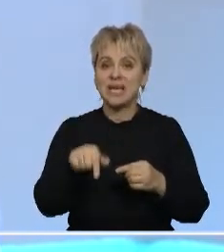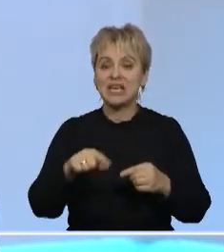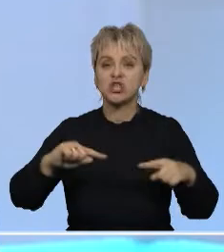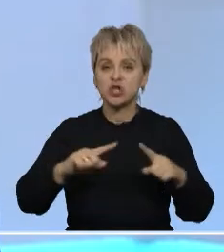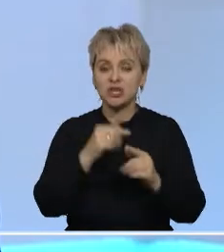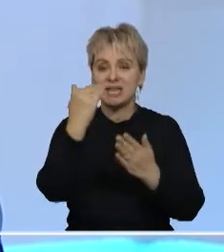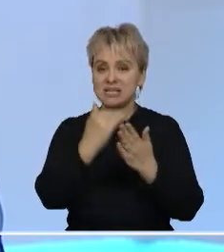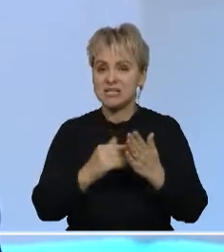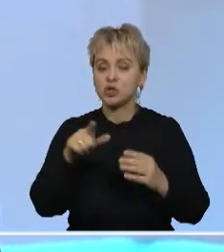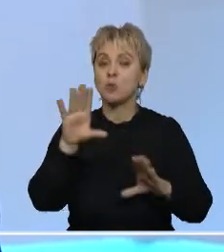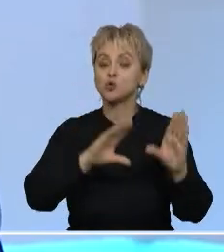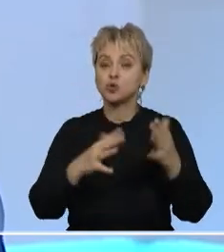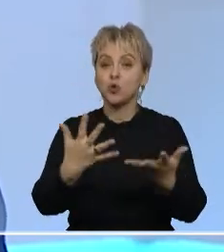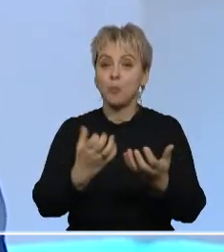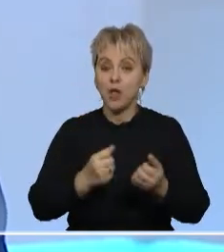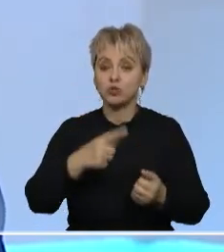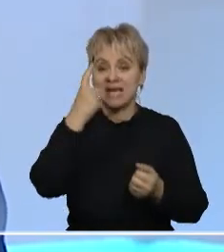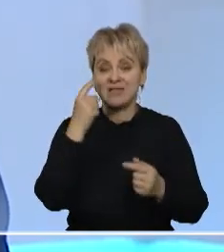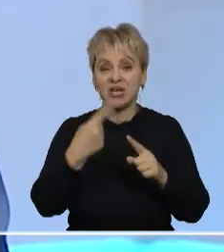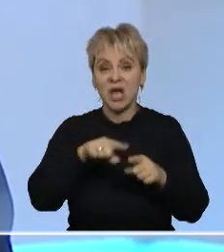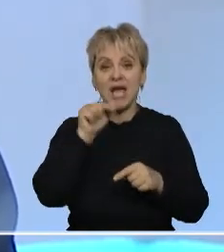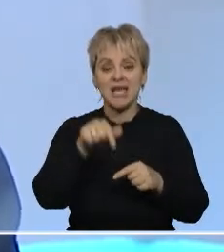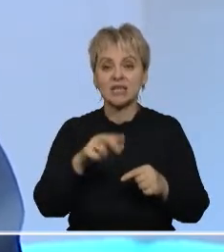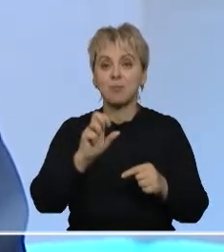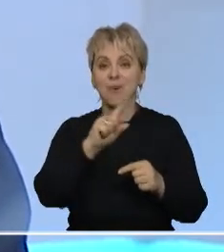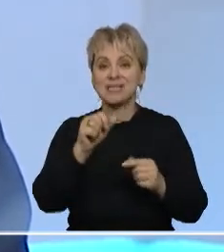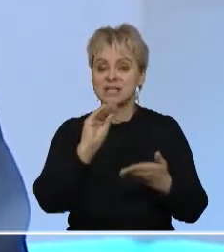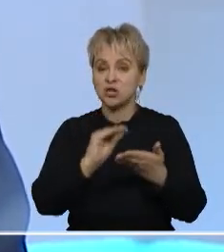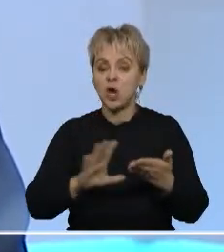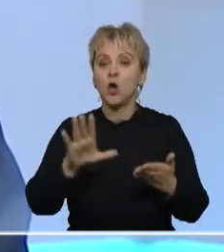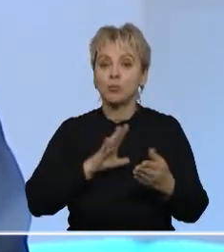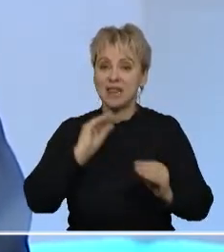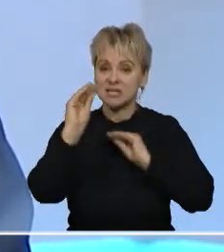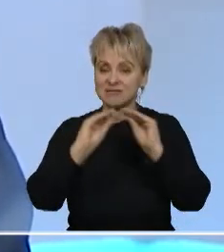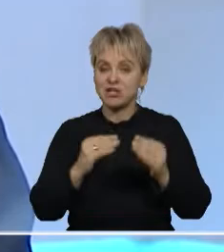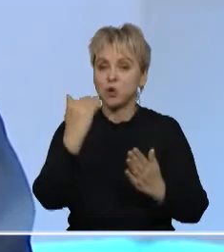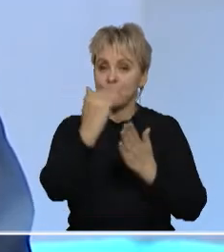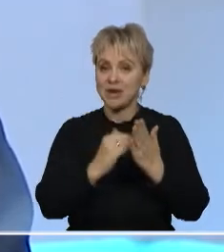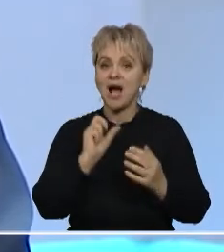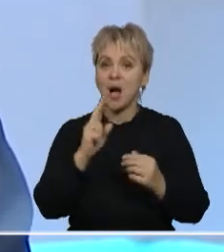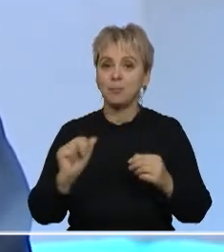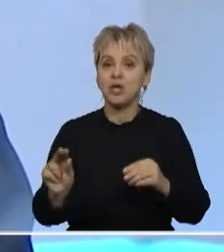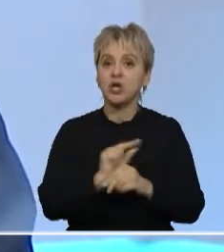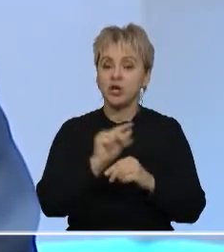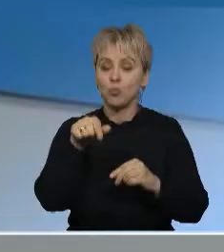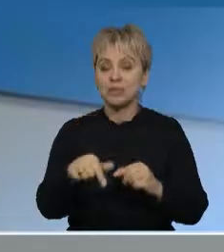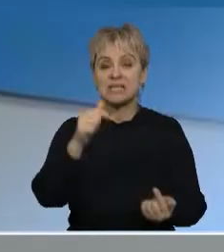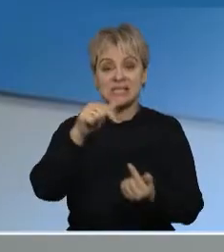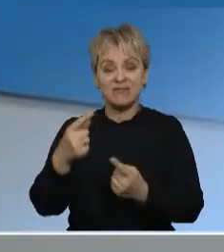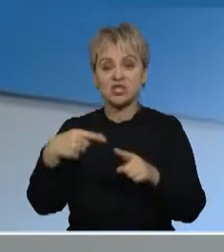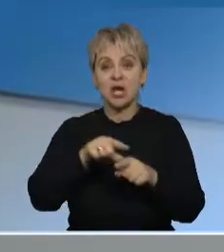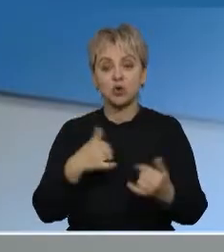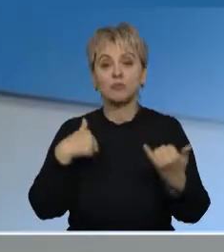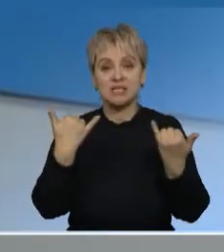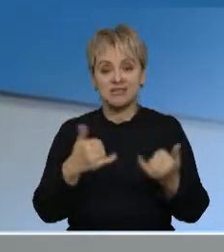инженерной системы. И с учетом полученной информации этой базы данных была сформирована программа капитального ремонта, как раз в соответствии с которой